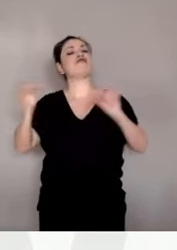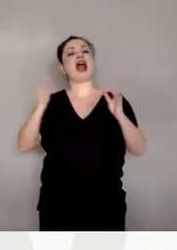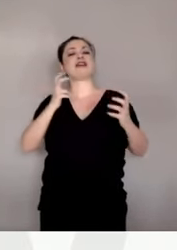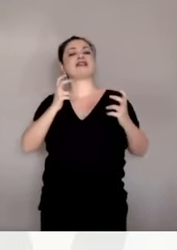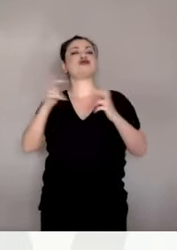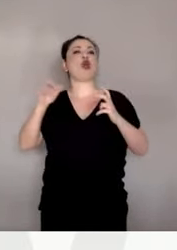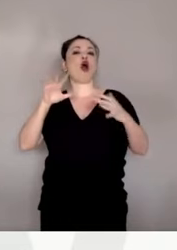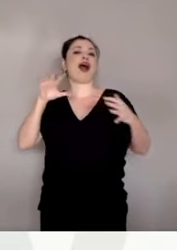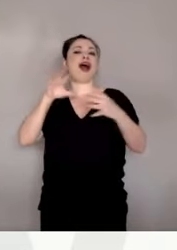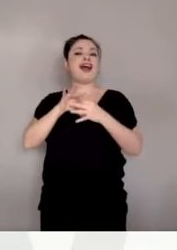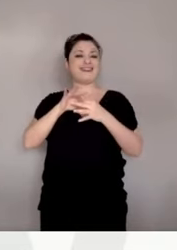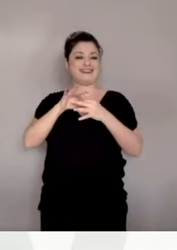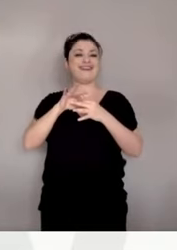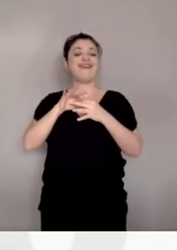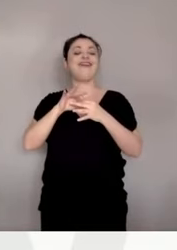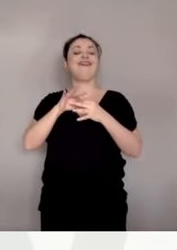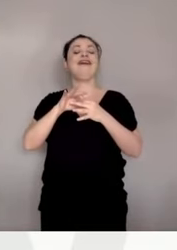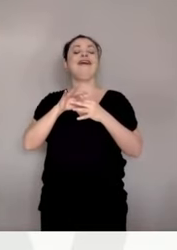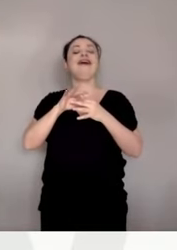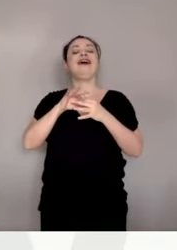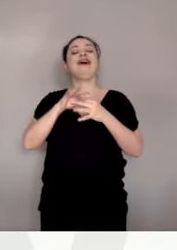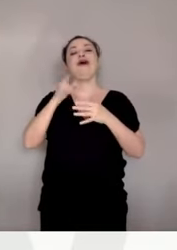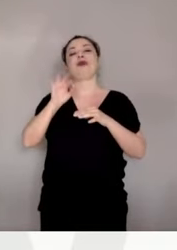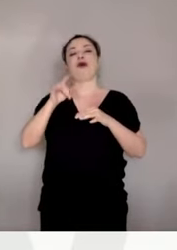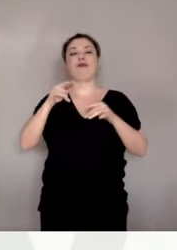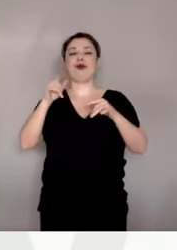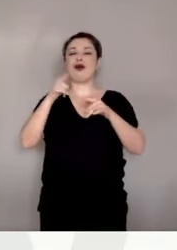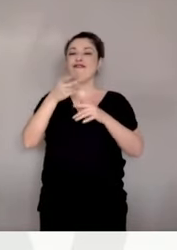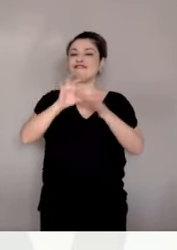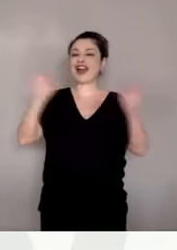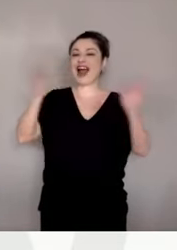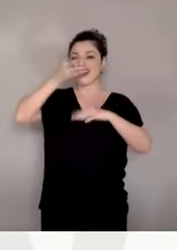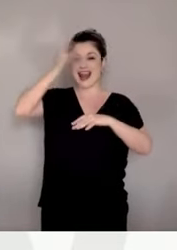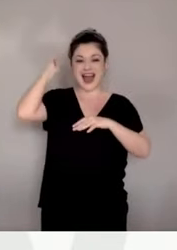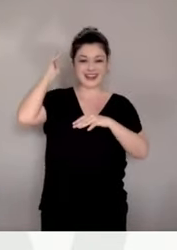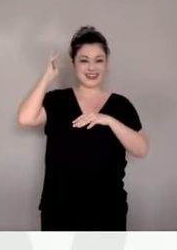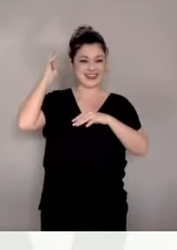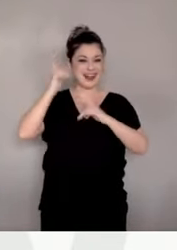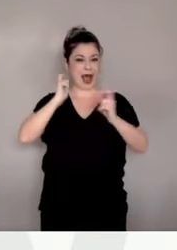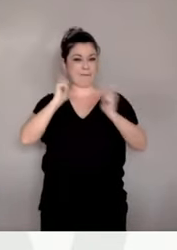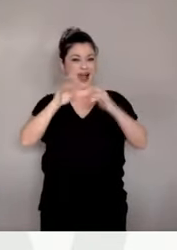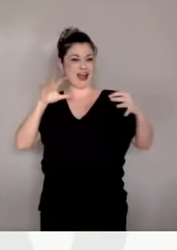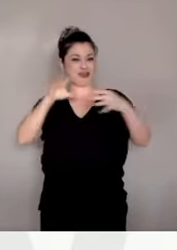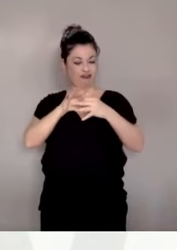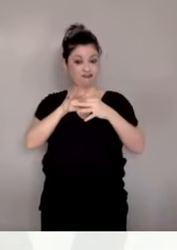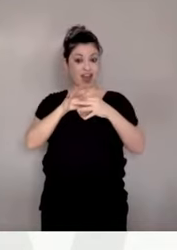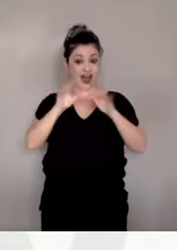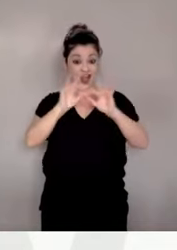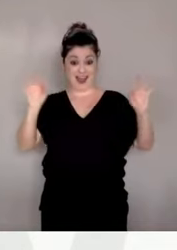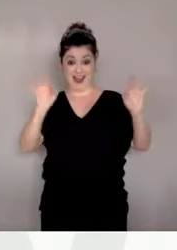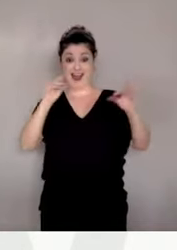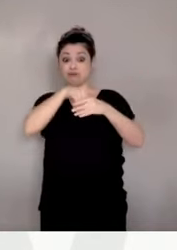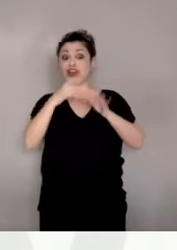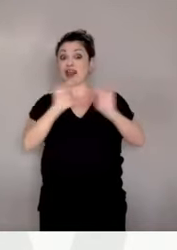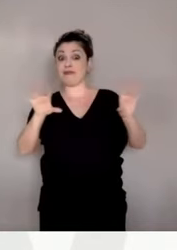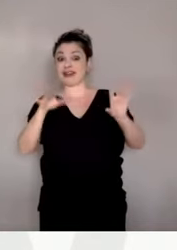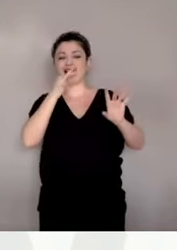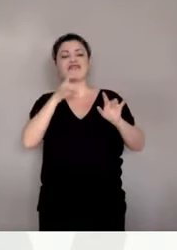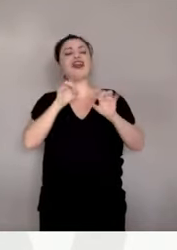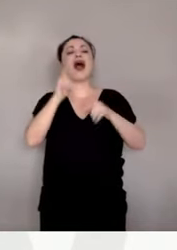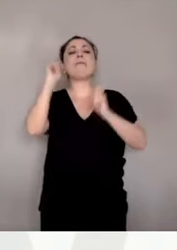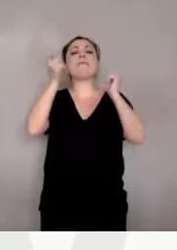questo Universa Universis Patavina Libertas, che significa che la libertà di Padova è